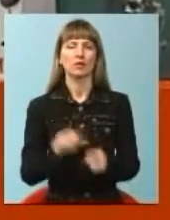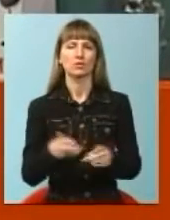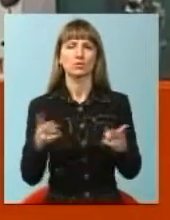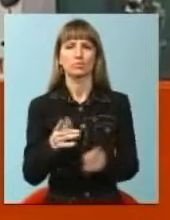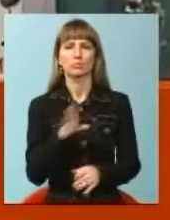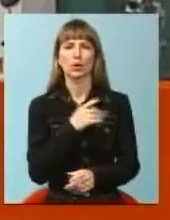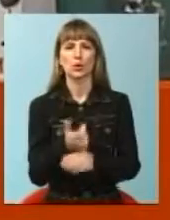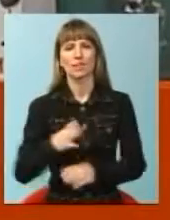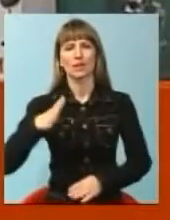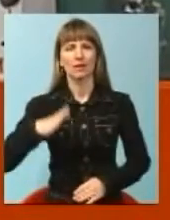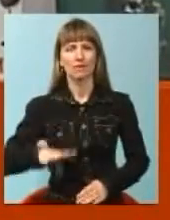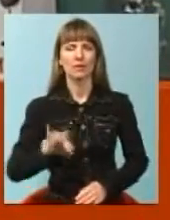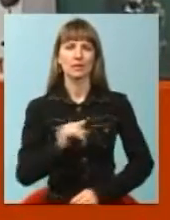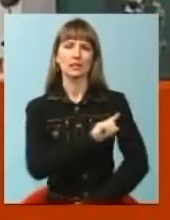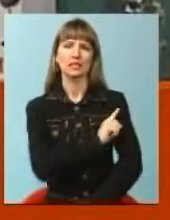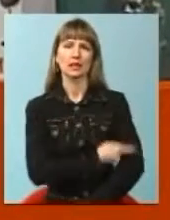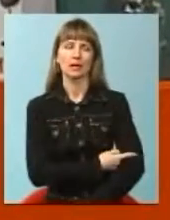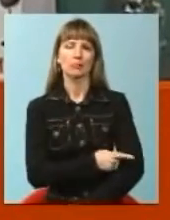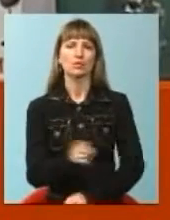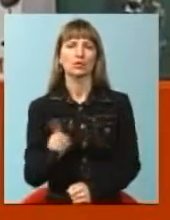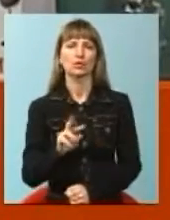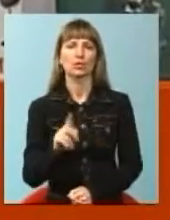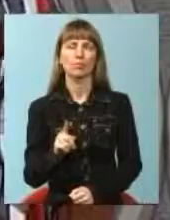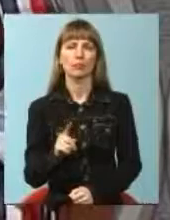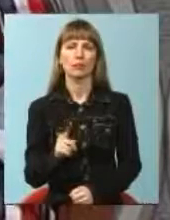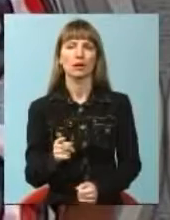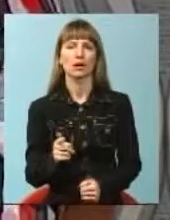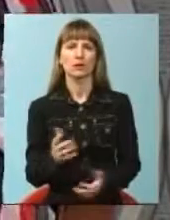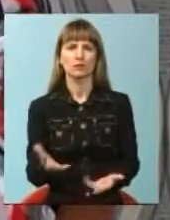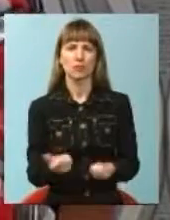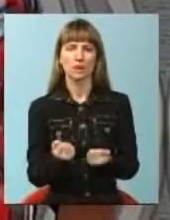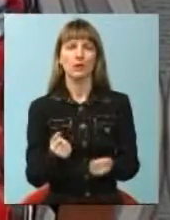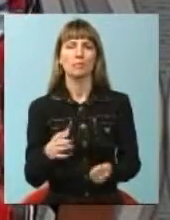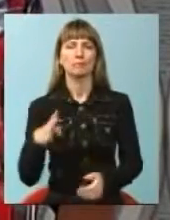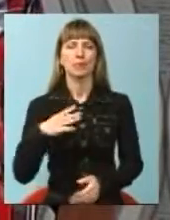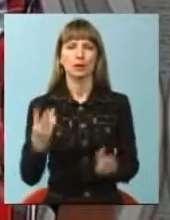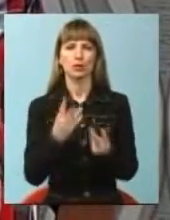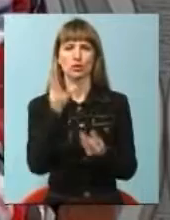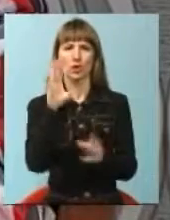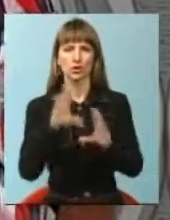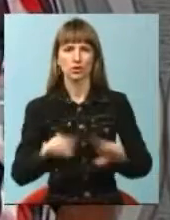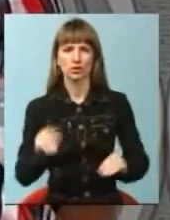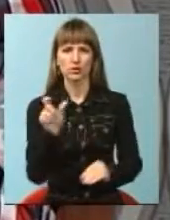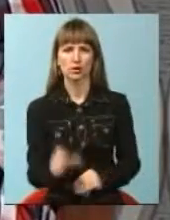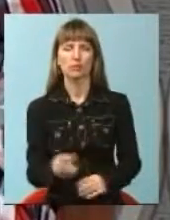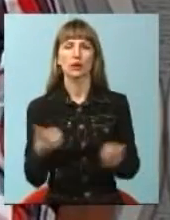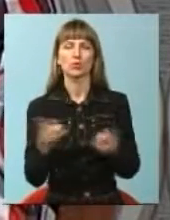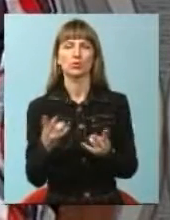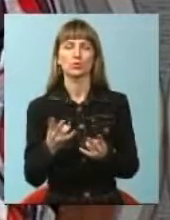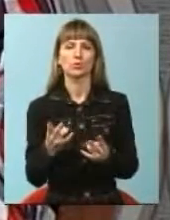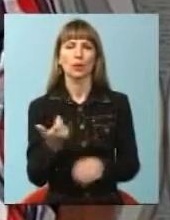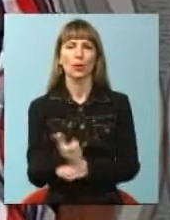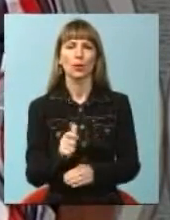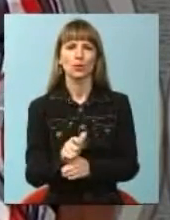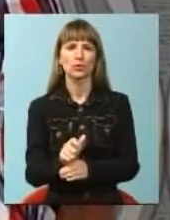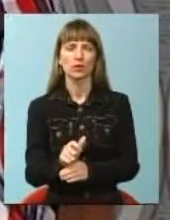дуже витривалими та сильними, щоб триматися. Так, це дійсно. Тож бути пожежником, щоб бути пожежником, взагалі треба